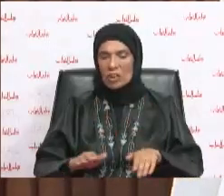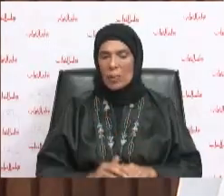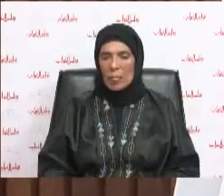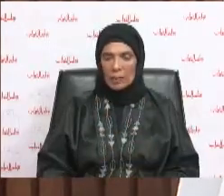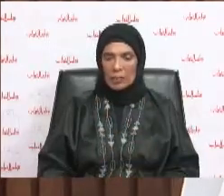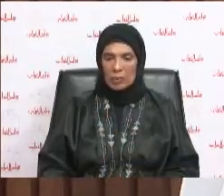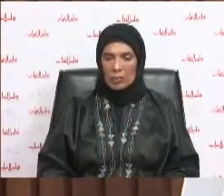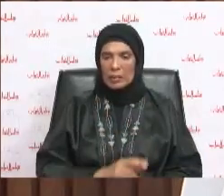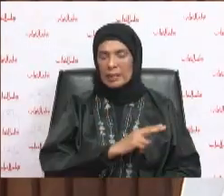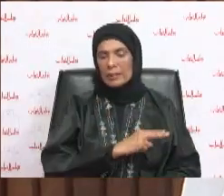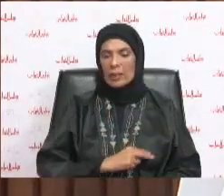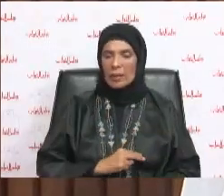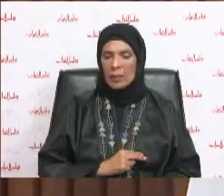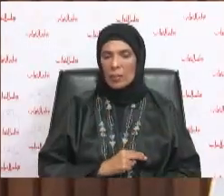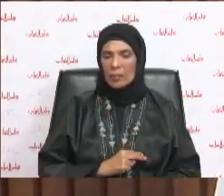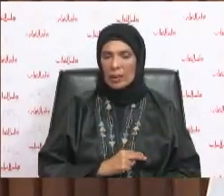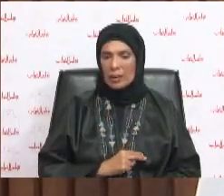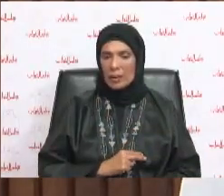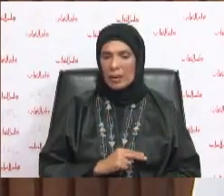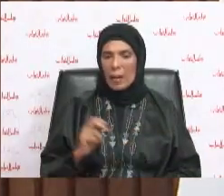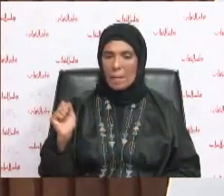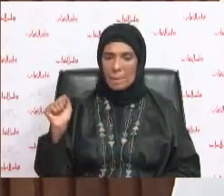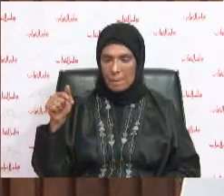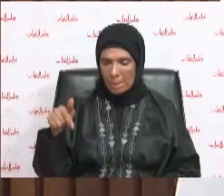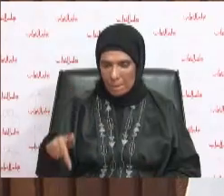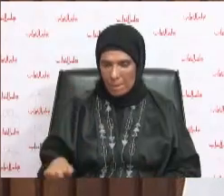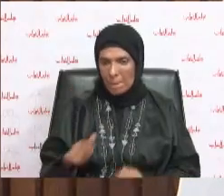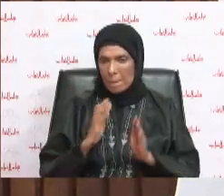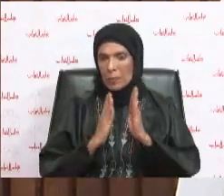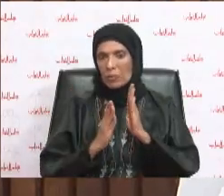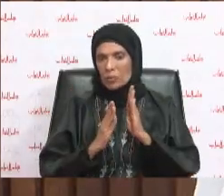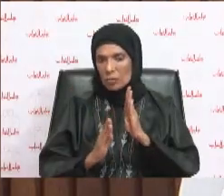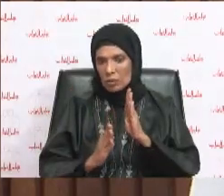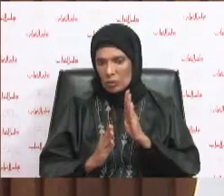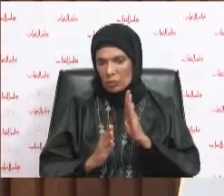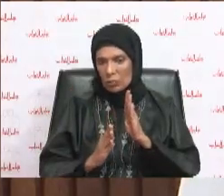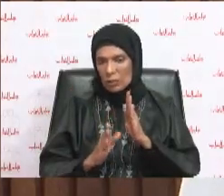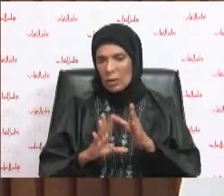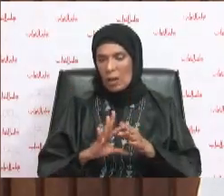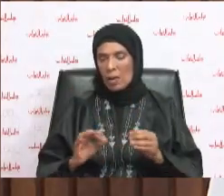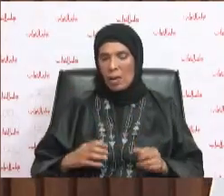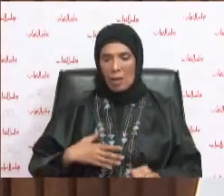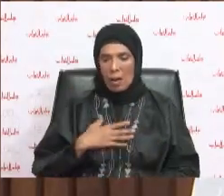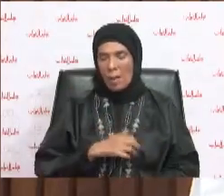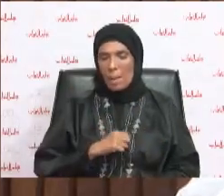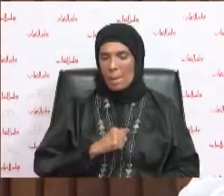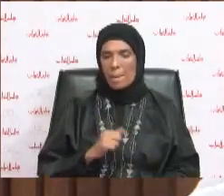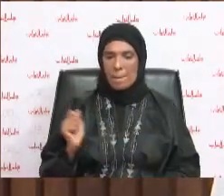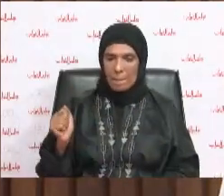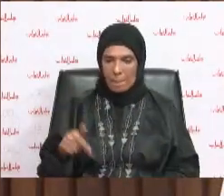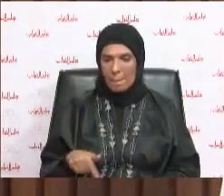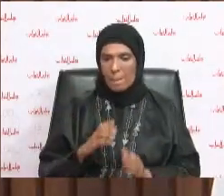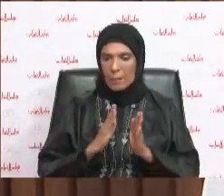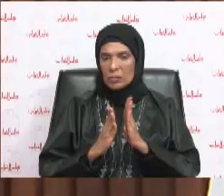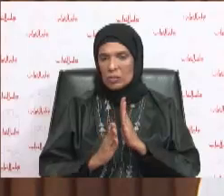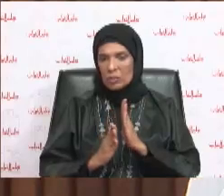السادة النواب يتجهون باتجاه المواطن. ندري ان بعض الملفات قد يكون لها تعلق بسيط لان الهم هم المواطن. اي ملف